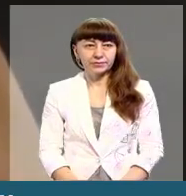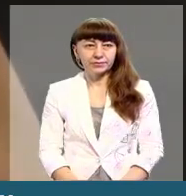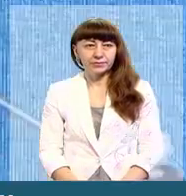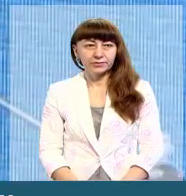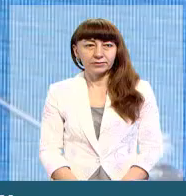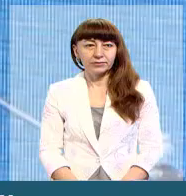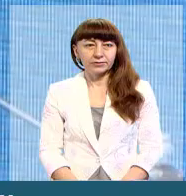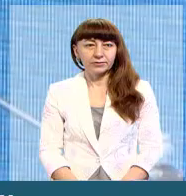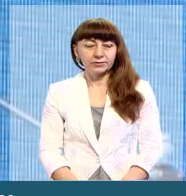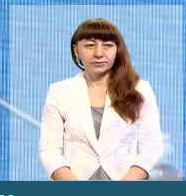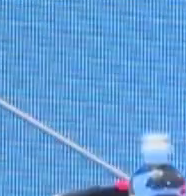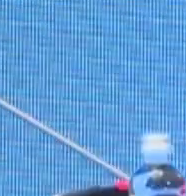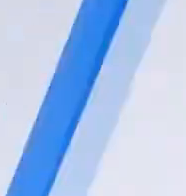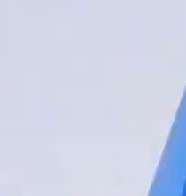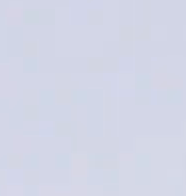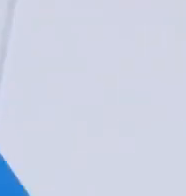қажет.